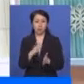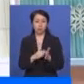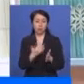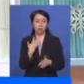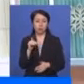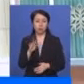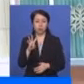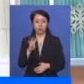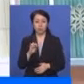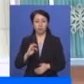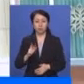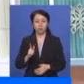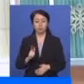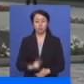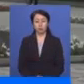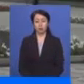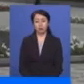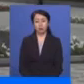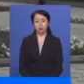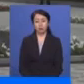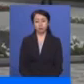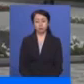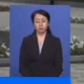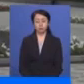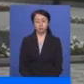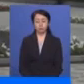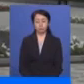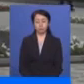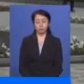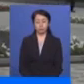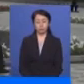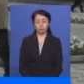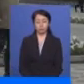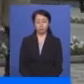5400 тенге. Екатерина Белоусова, Самат Есенгалиев, служба новостей.